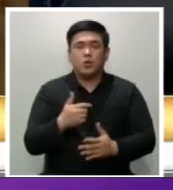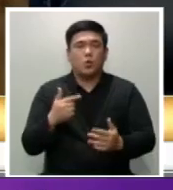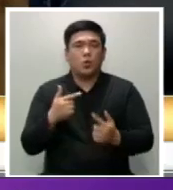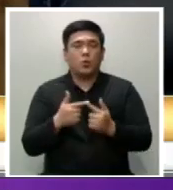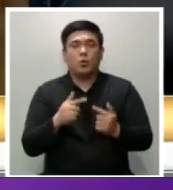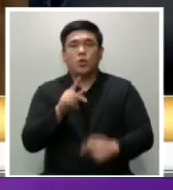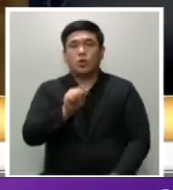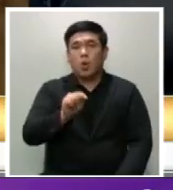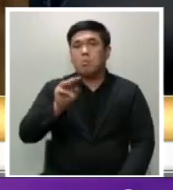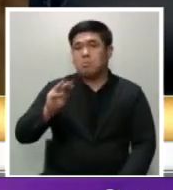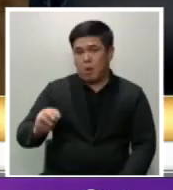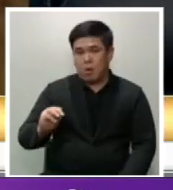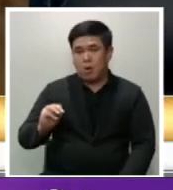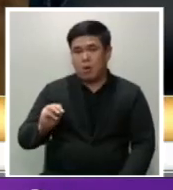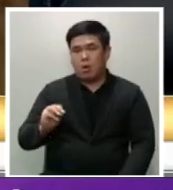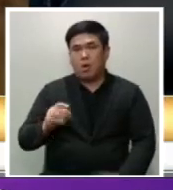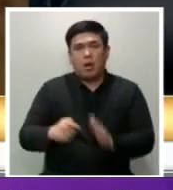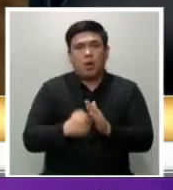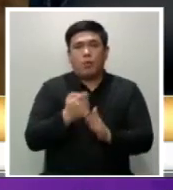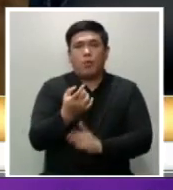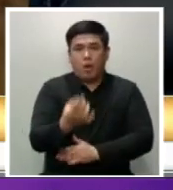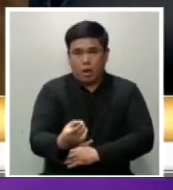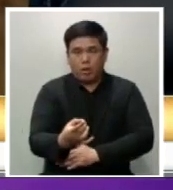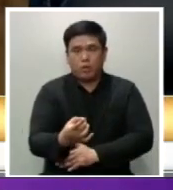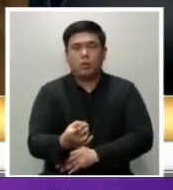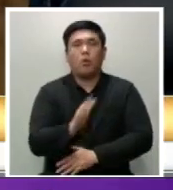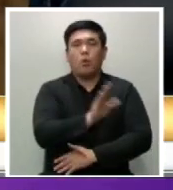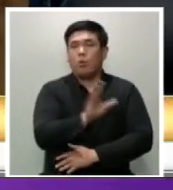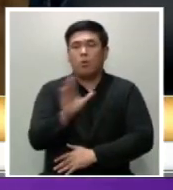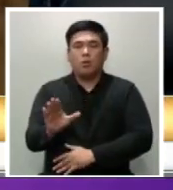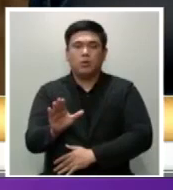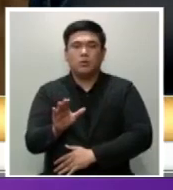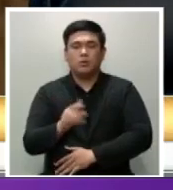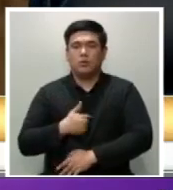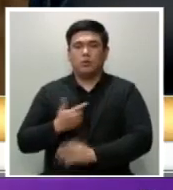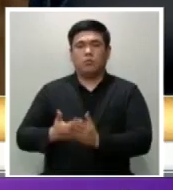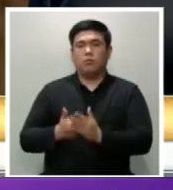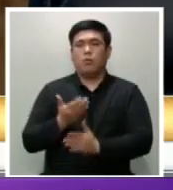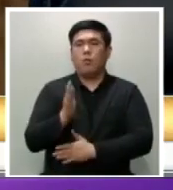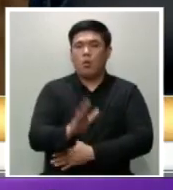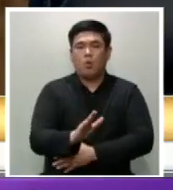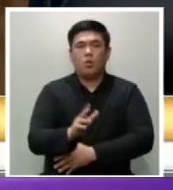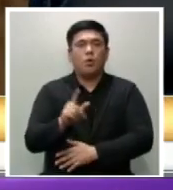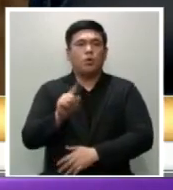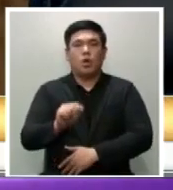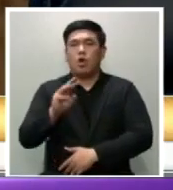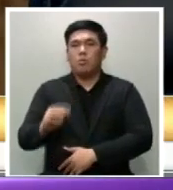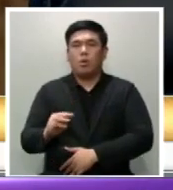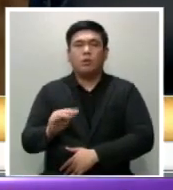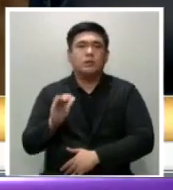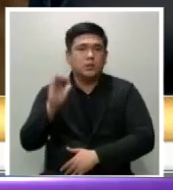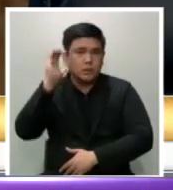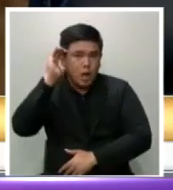รจะโดยเหตุผลกลใดก็ช่างเถอะเพราะศุลกากรอาจจะไปเชื่อคำอธิบายของเขาก็